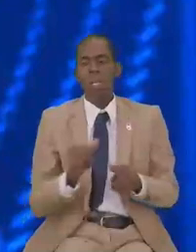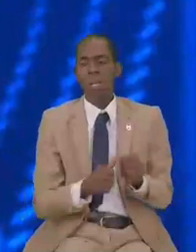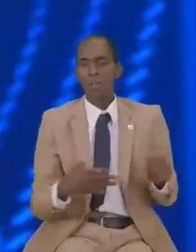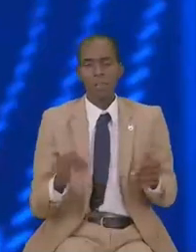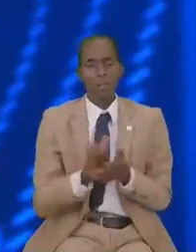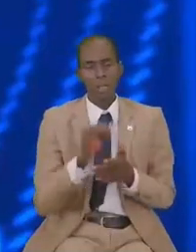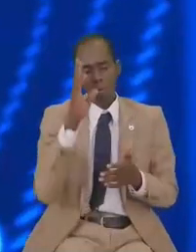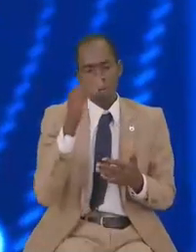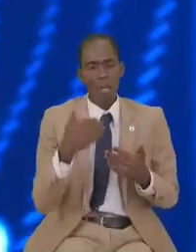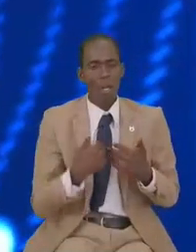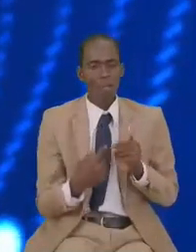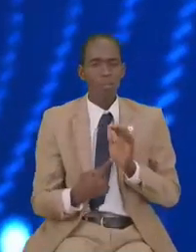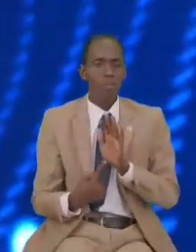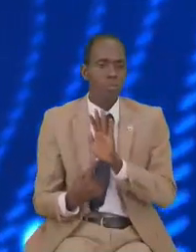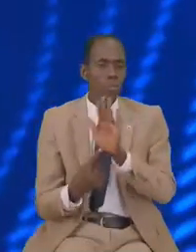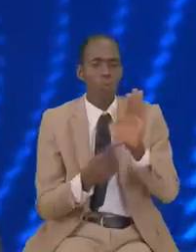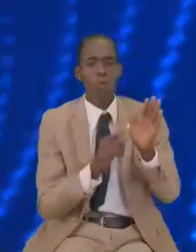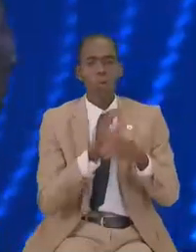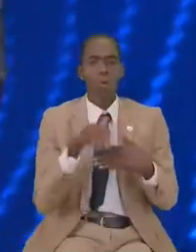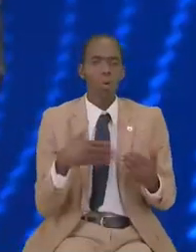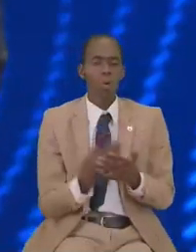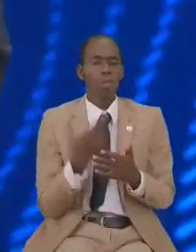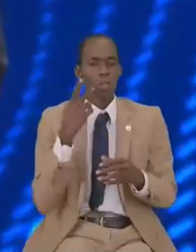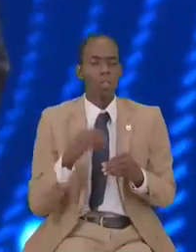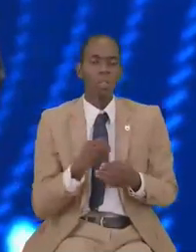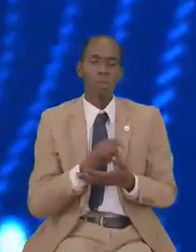leur a tout montré. Voilà le verset 3 maintenant.